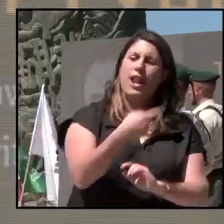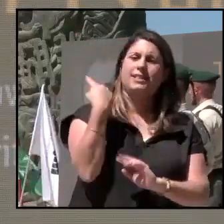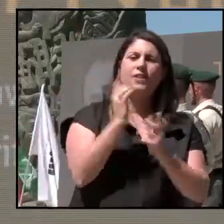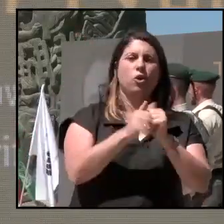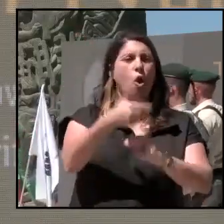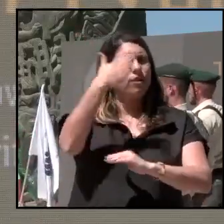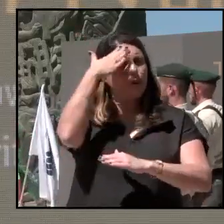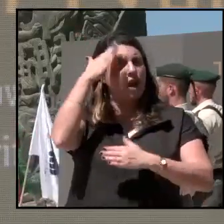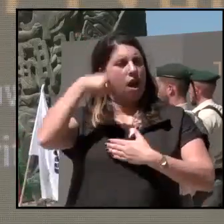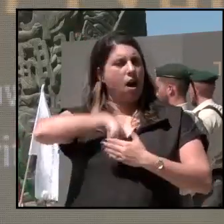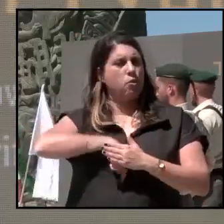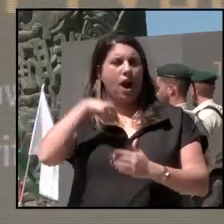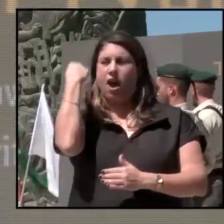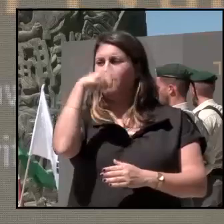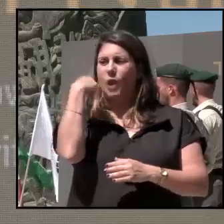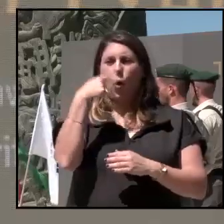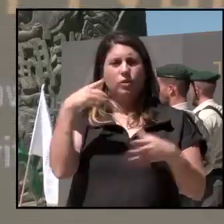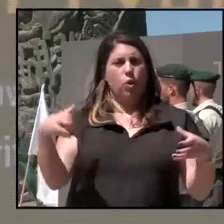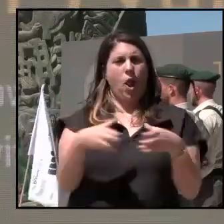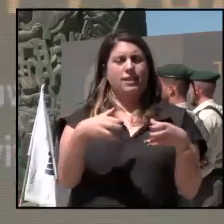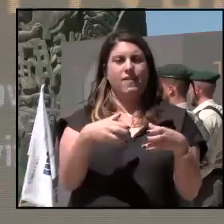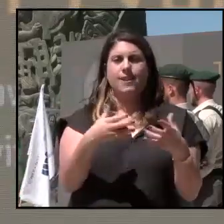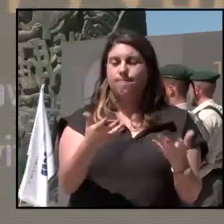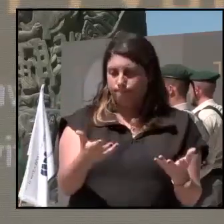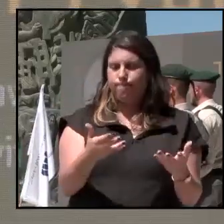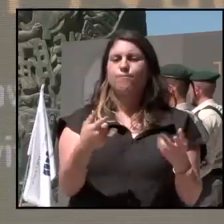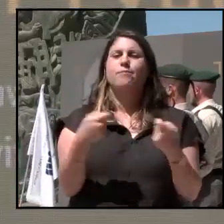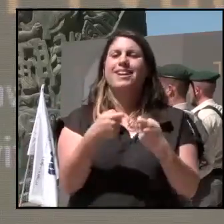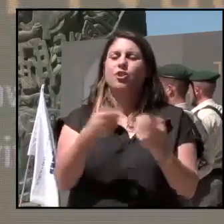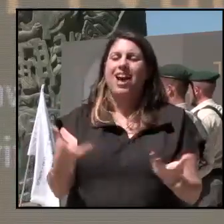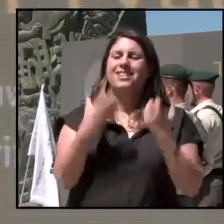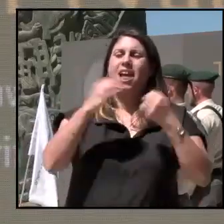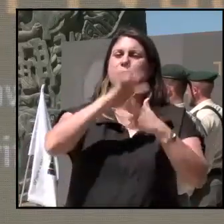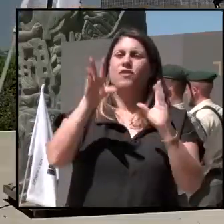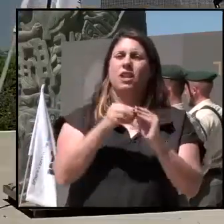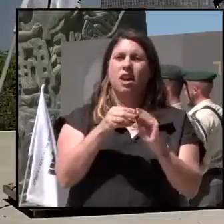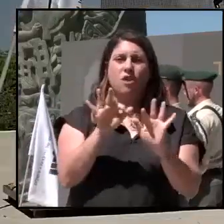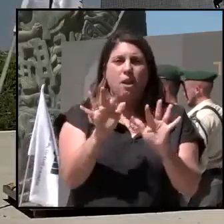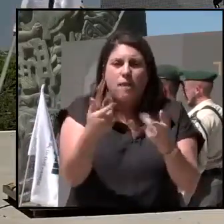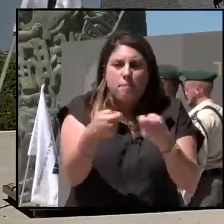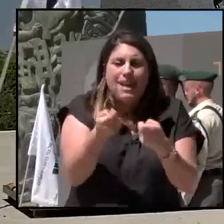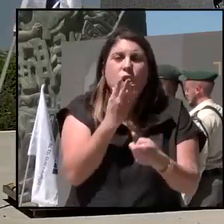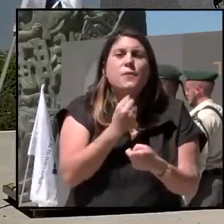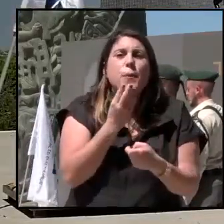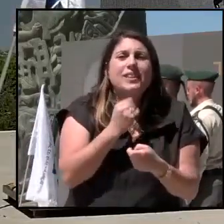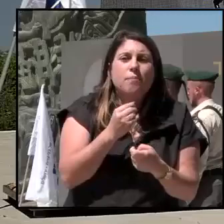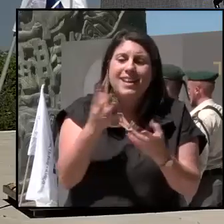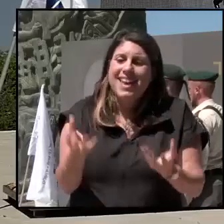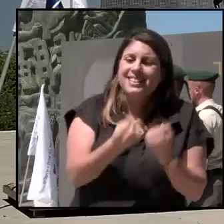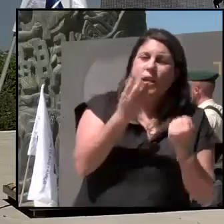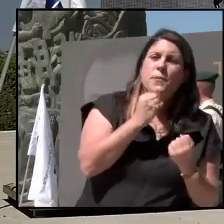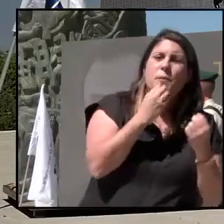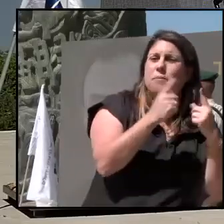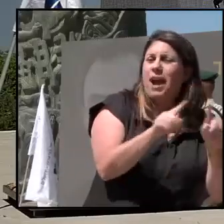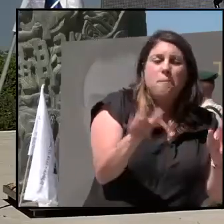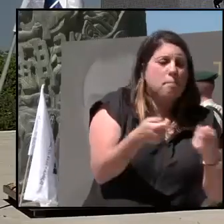תודעה עמוקה של זהות קולקטיבית. עד כאן לגבי ההצלה בכלל, אבל מה לגבי יהודים שהצילו יהודים